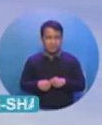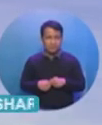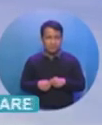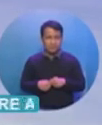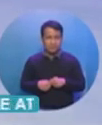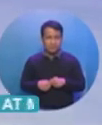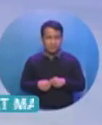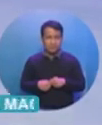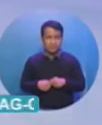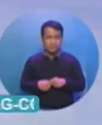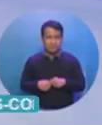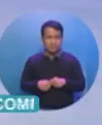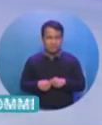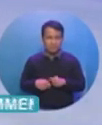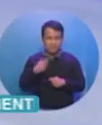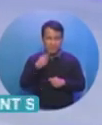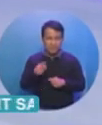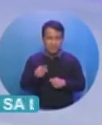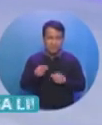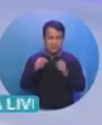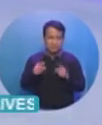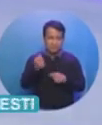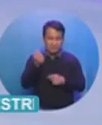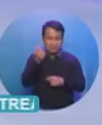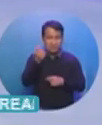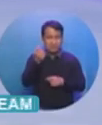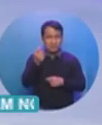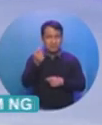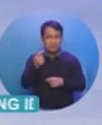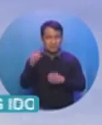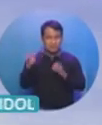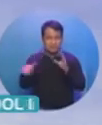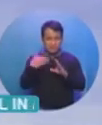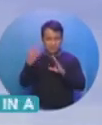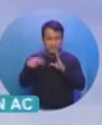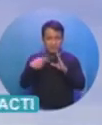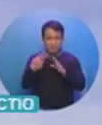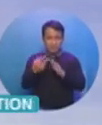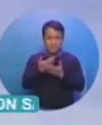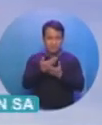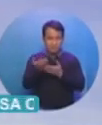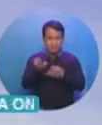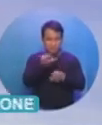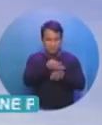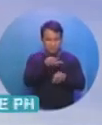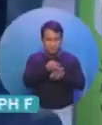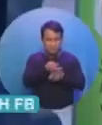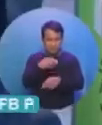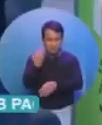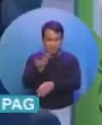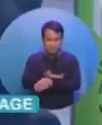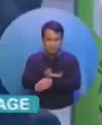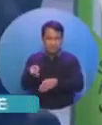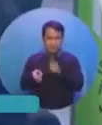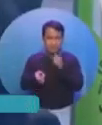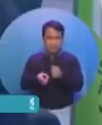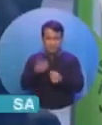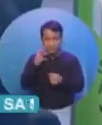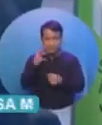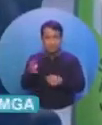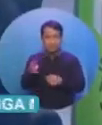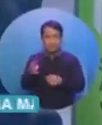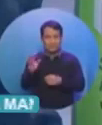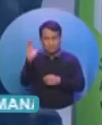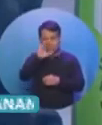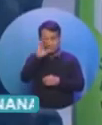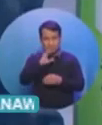Doctor nun, sir. Okay, sige, maintindihan ko kasi sa ospital, nagbabantay sa anak, hindi makapanood. Opo. Hanap